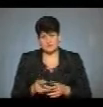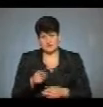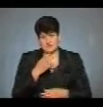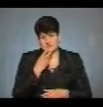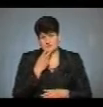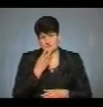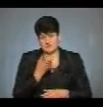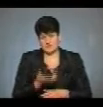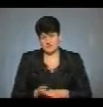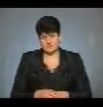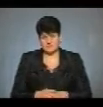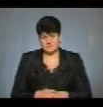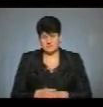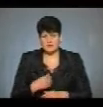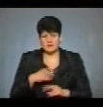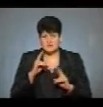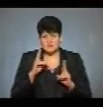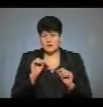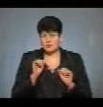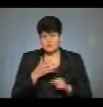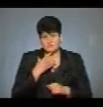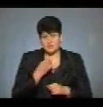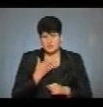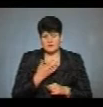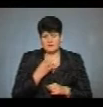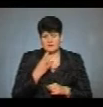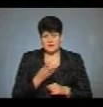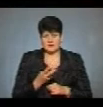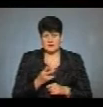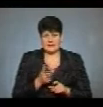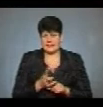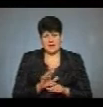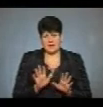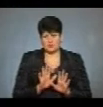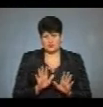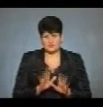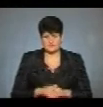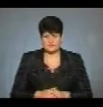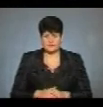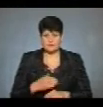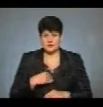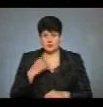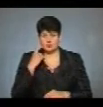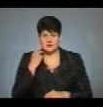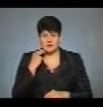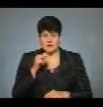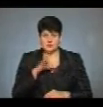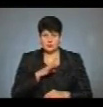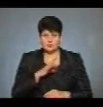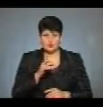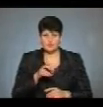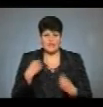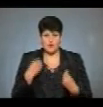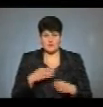смішно виглядає якось. Не знаю, може і прикраса, але виглядає не дуже, я б сказав. Моя думка, що краще б було його не